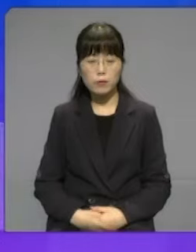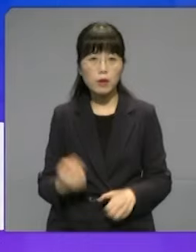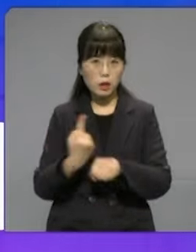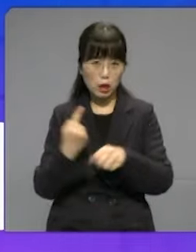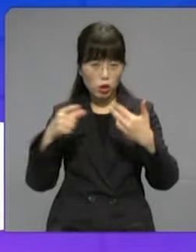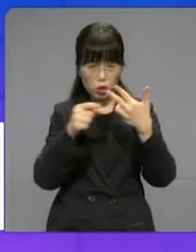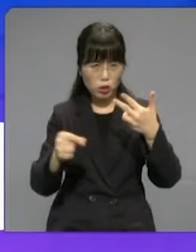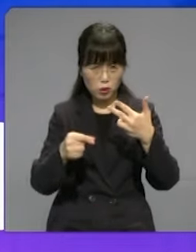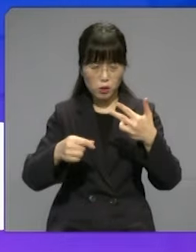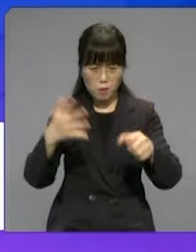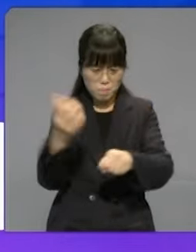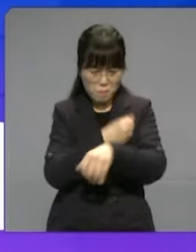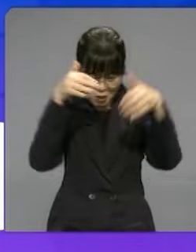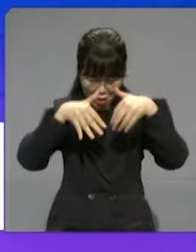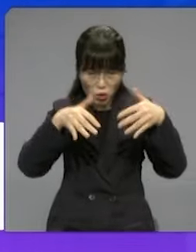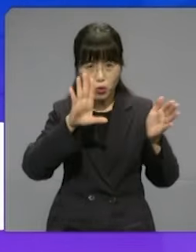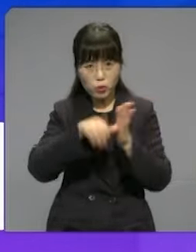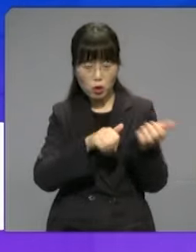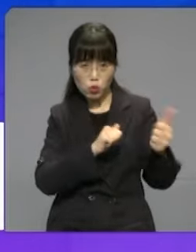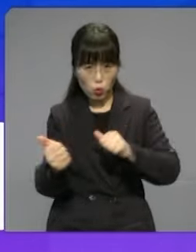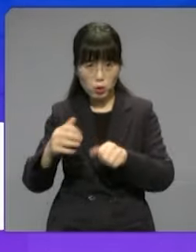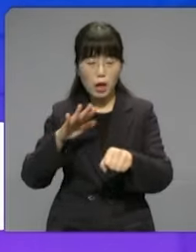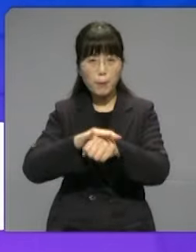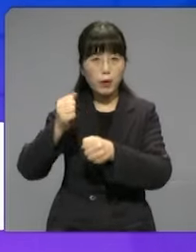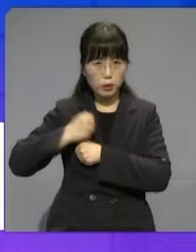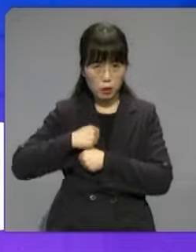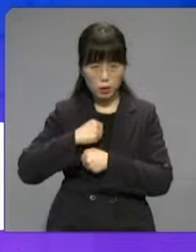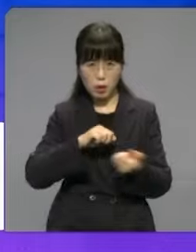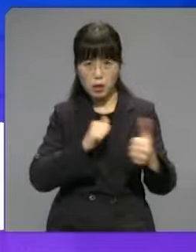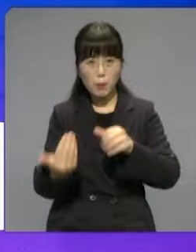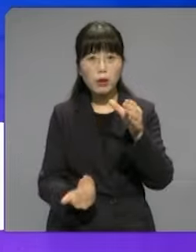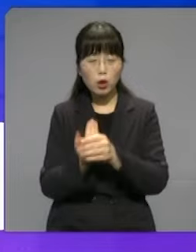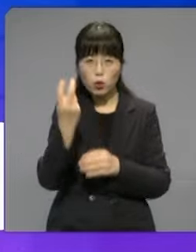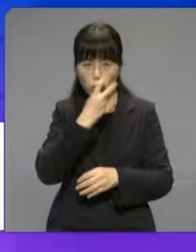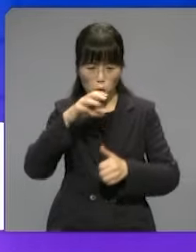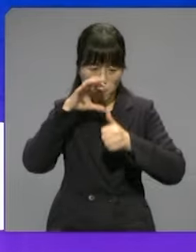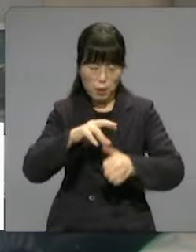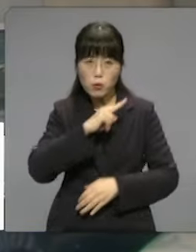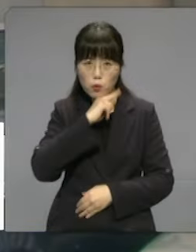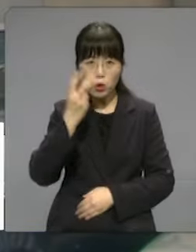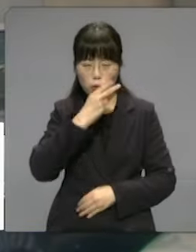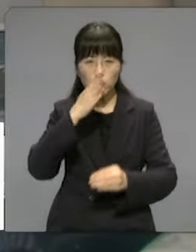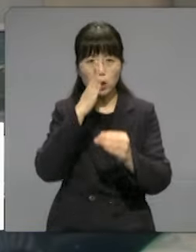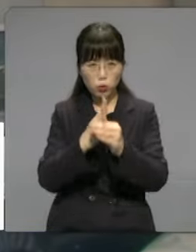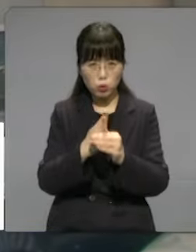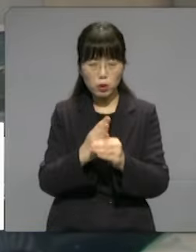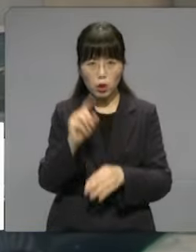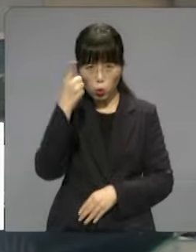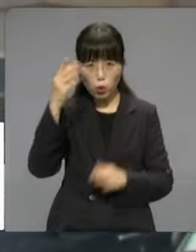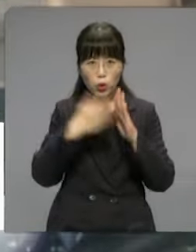지난해 7월 집중호우 당시 순직했던 해병대 병사 사망 사건 조사 외압 의혹을 수사하는